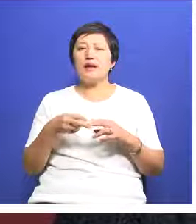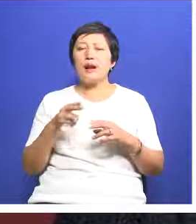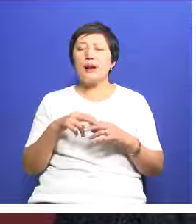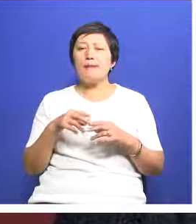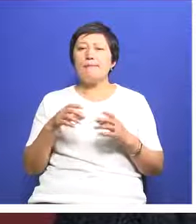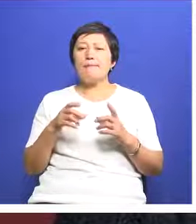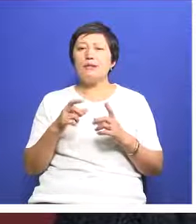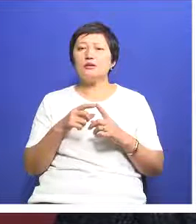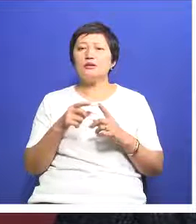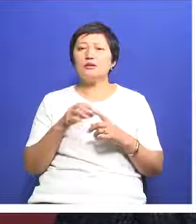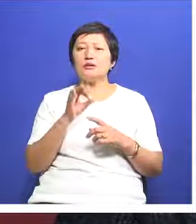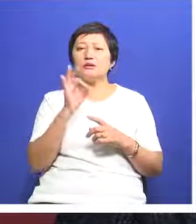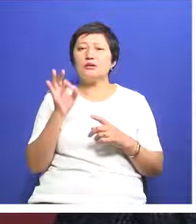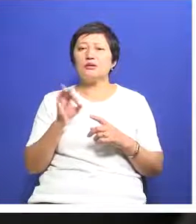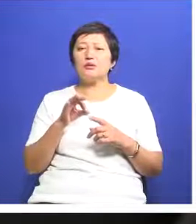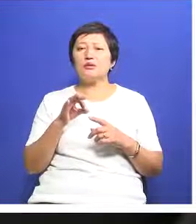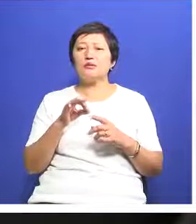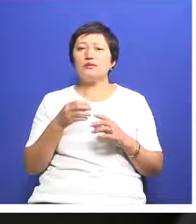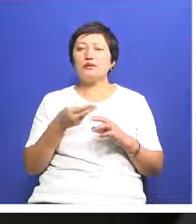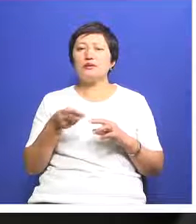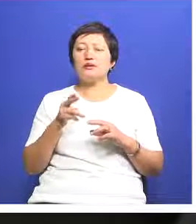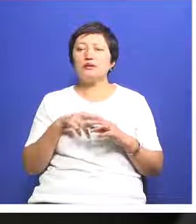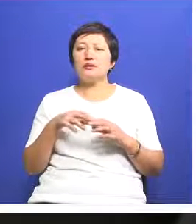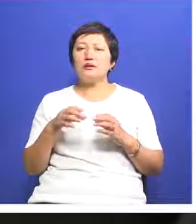біраз сұрақтар қойып едік сізге.